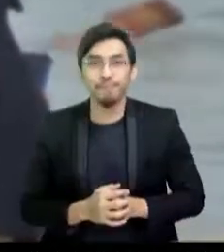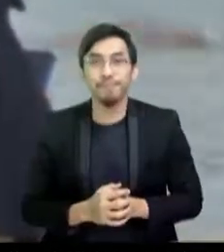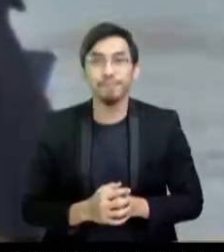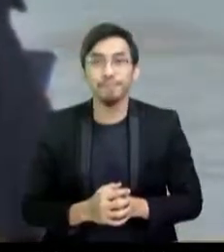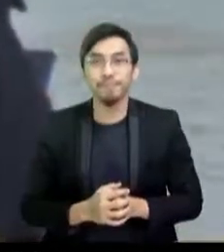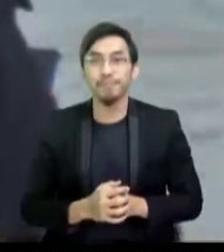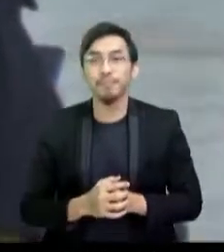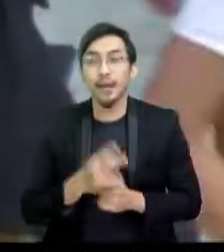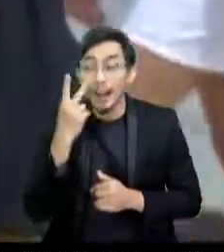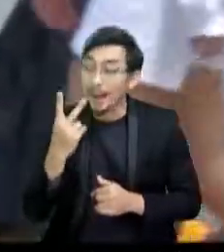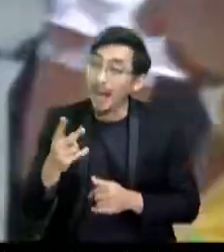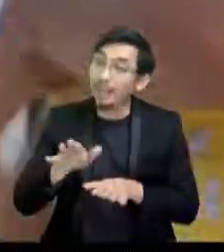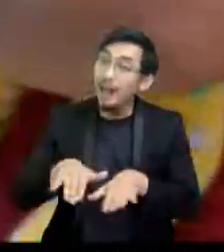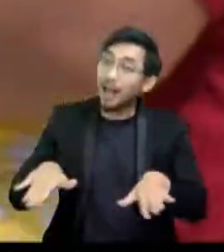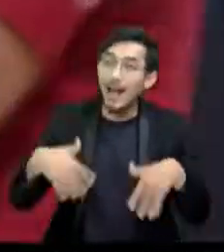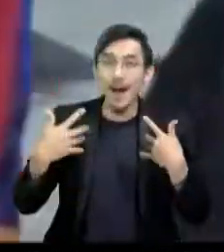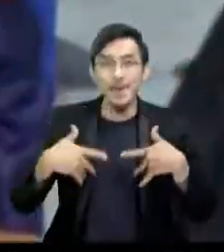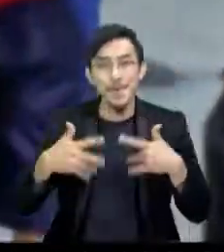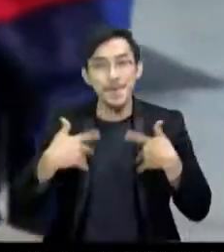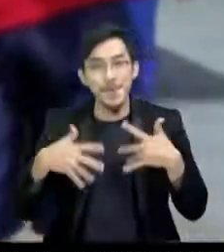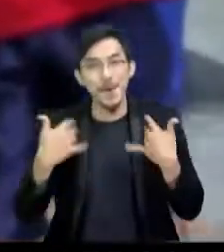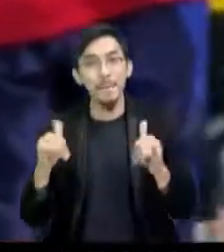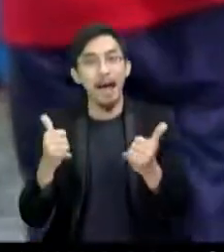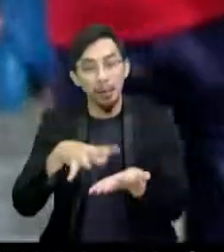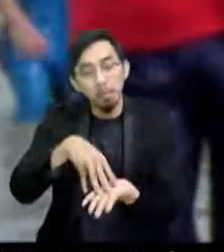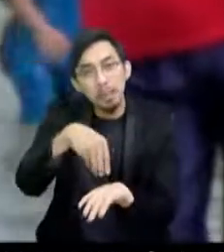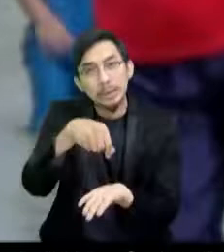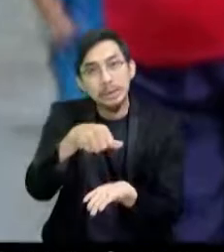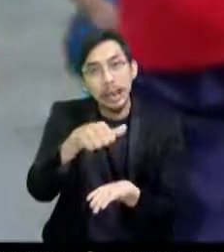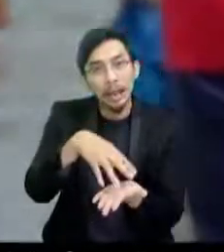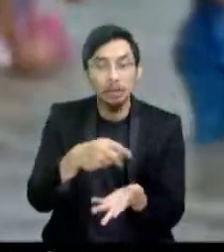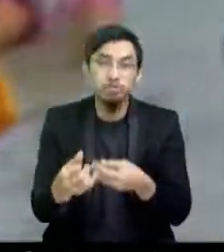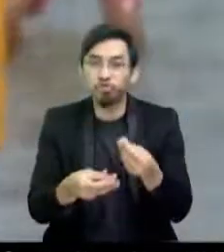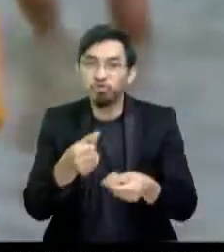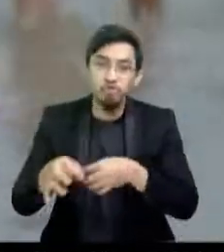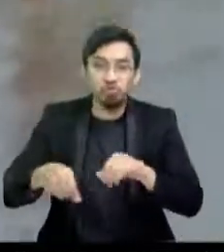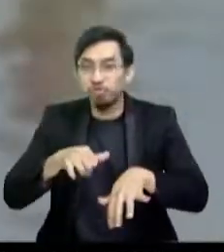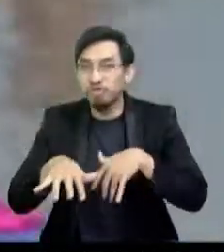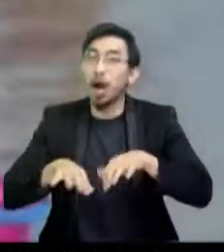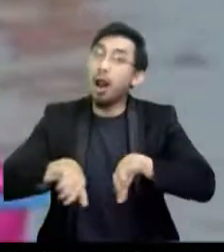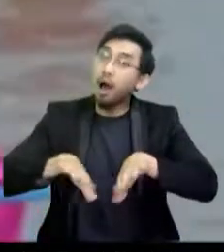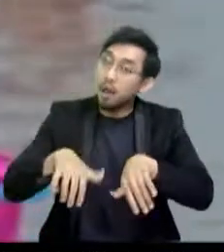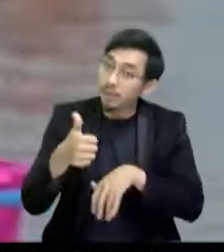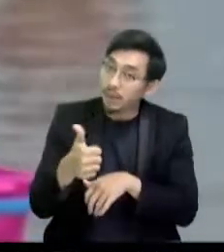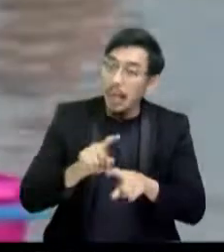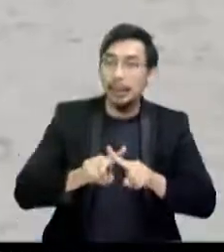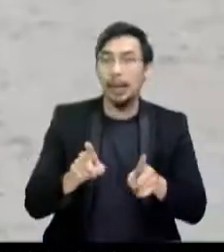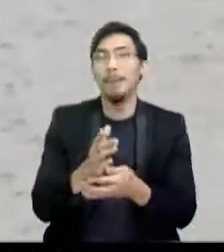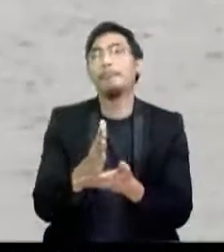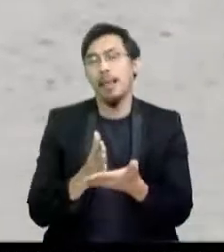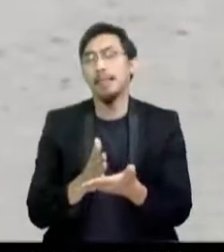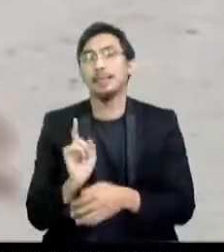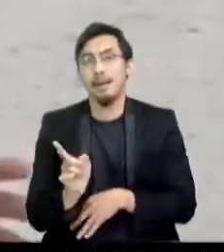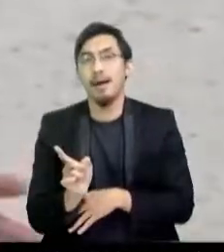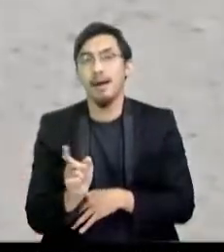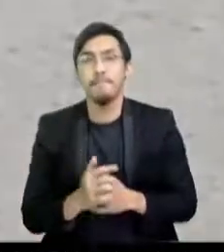nampak senang sekali bermain pasir dan juga mereka boleh diizinkan untuk berenang tetapi tidak melewati batas yang ditunjukkan. Kalau